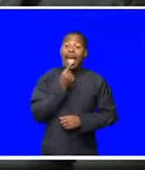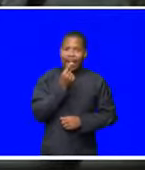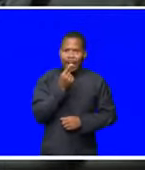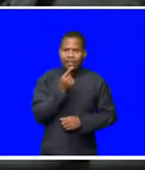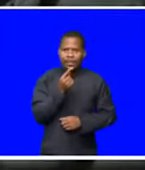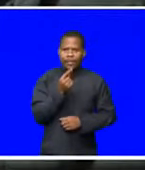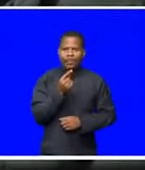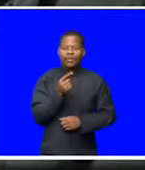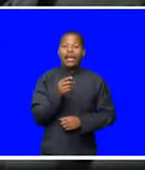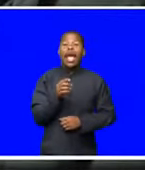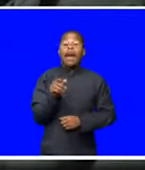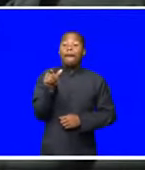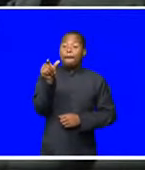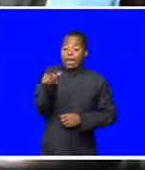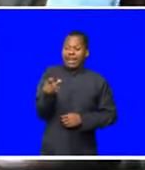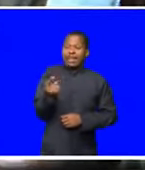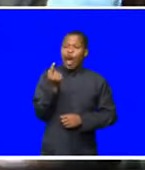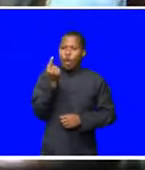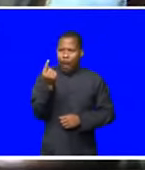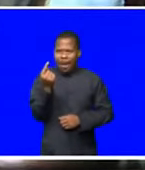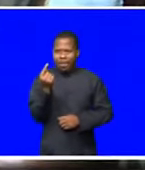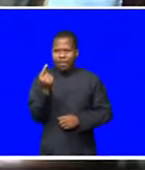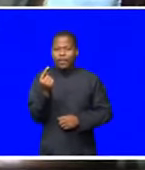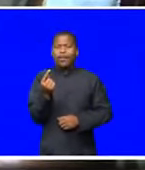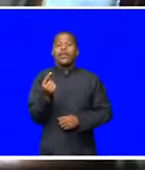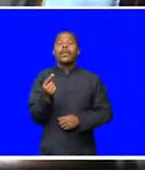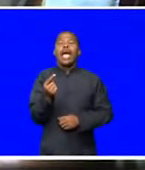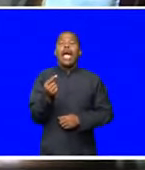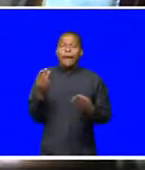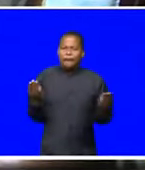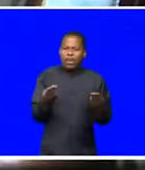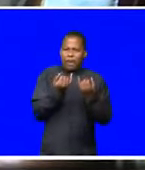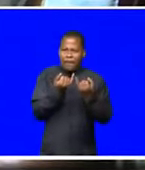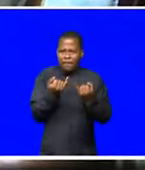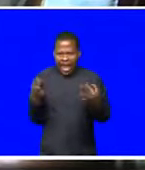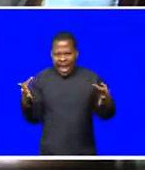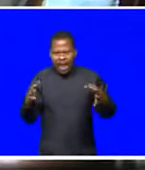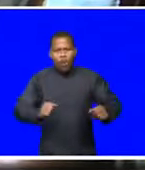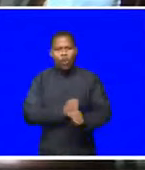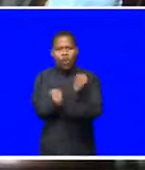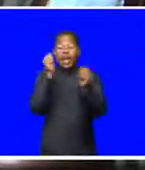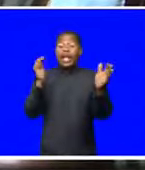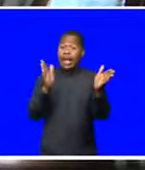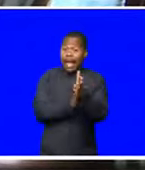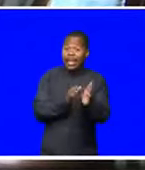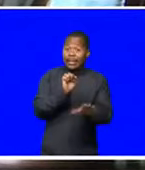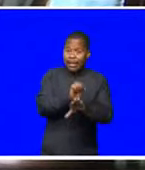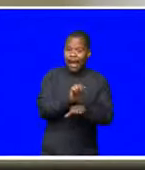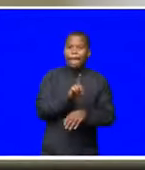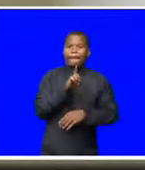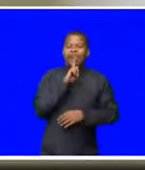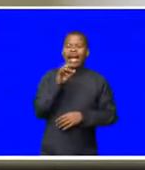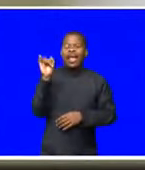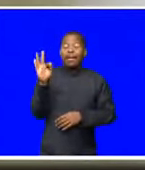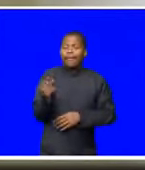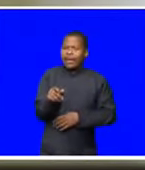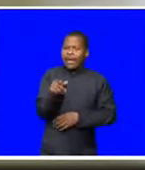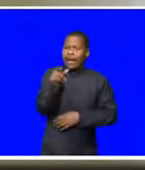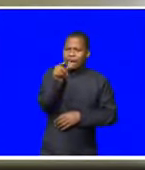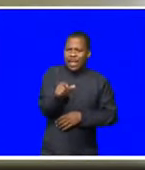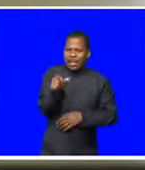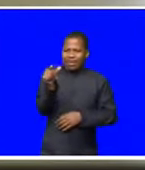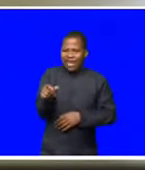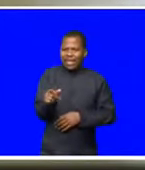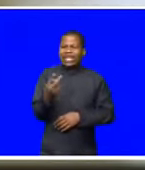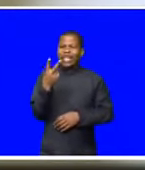ucosha inkulungwane kepha nase baba bababili sebacosha inkulungwane letilishumi lo ninganga lo